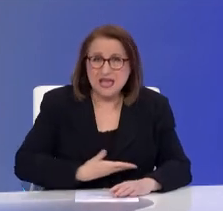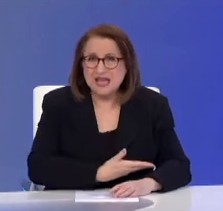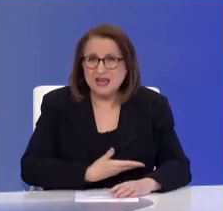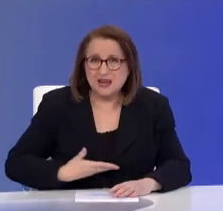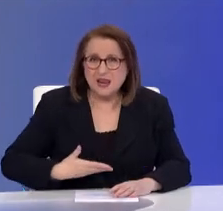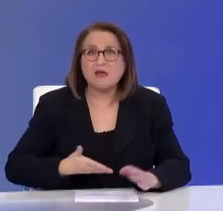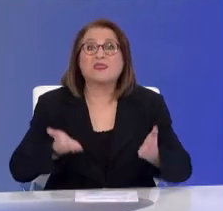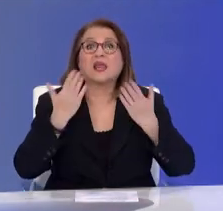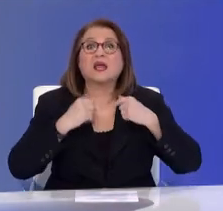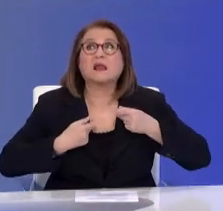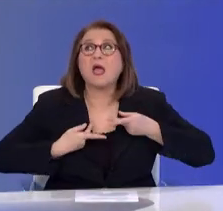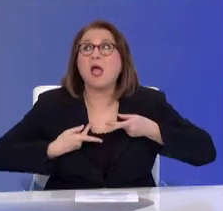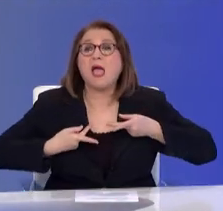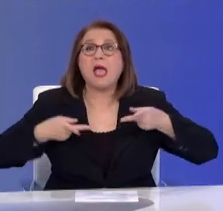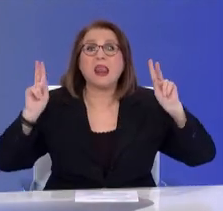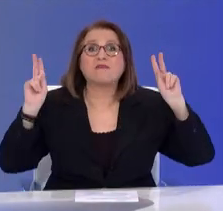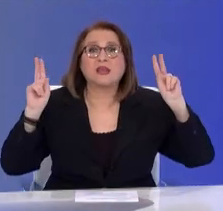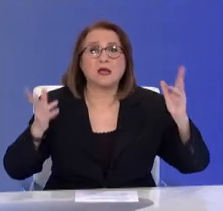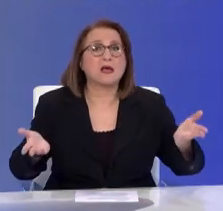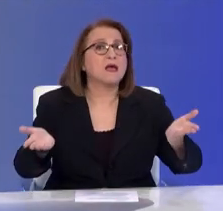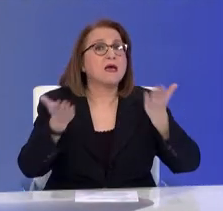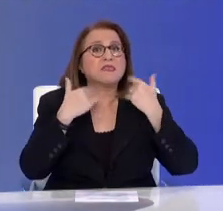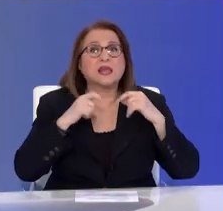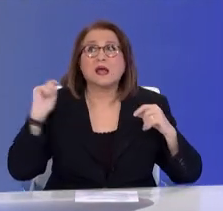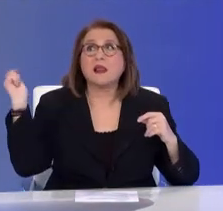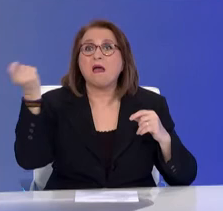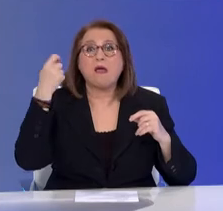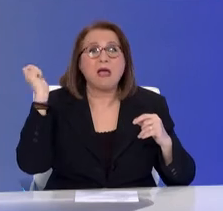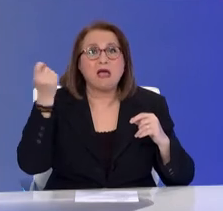και ελευθεριών του έθνους